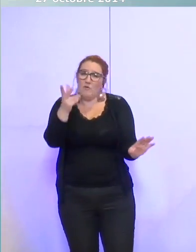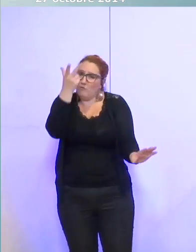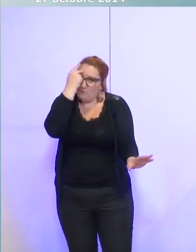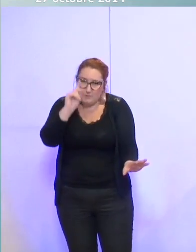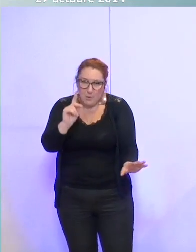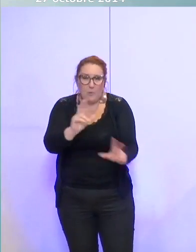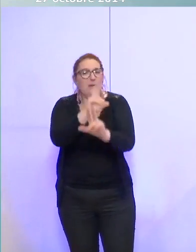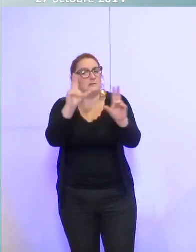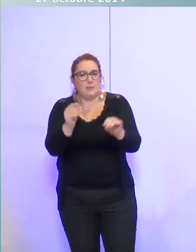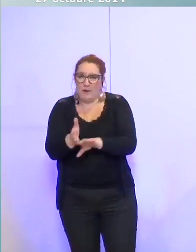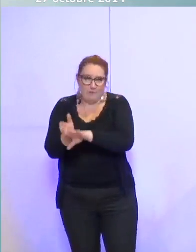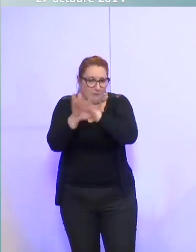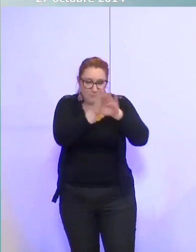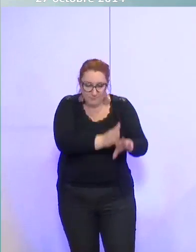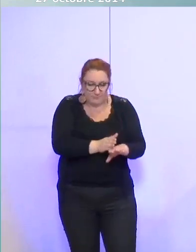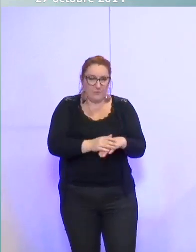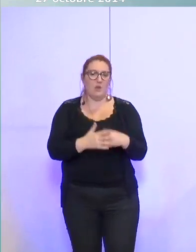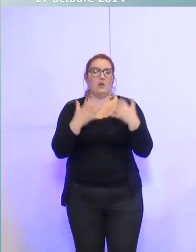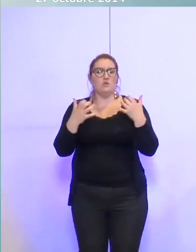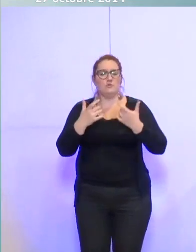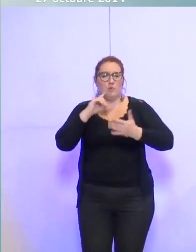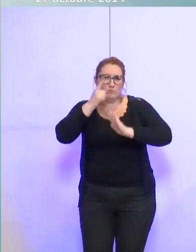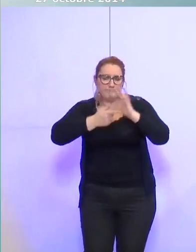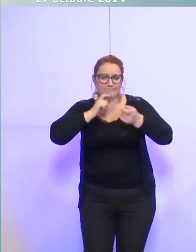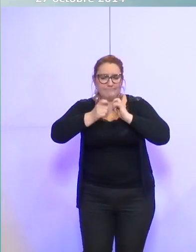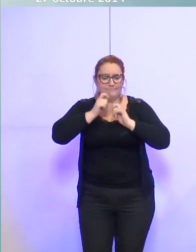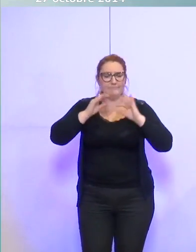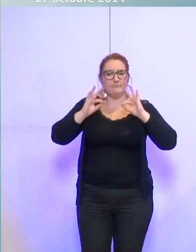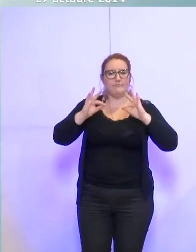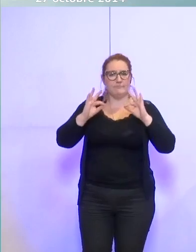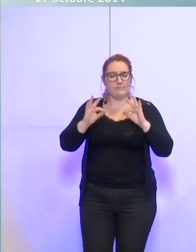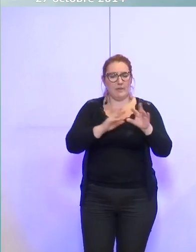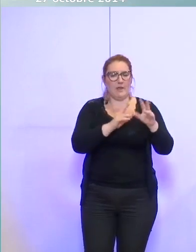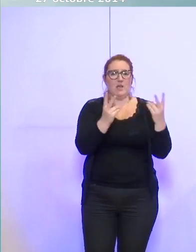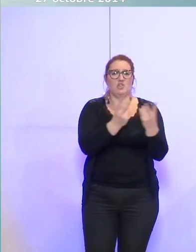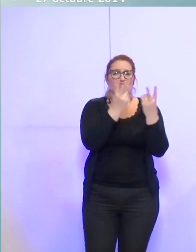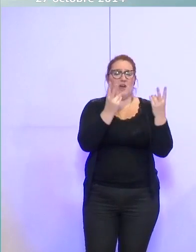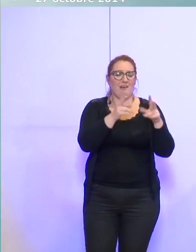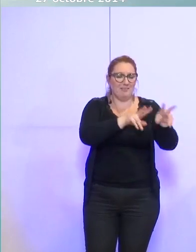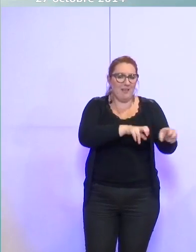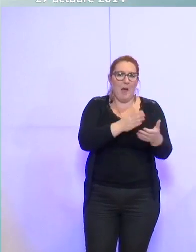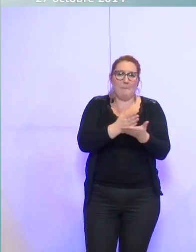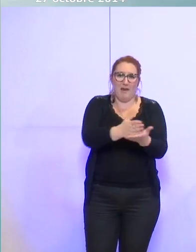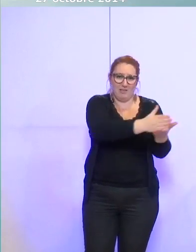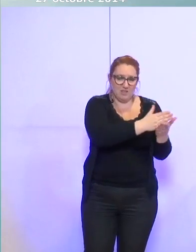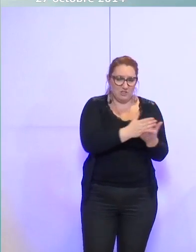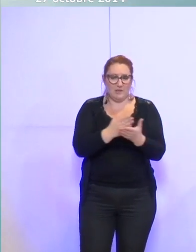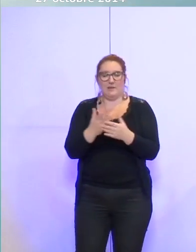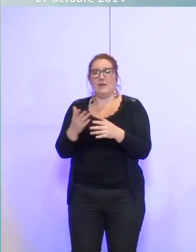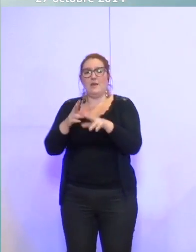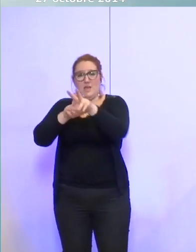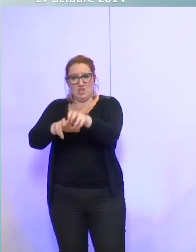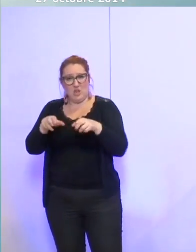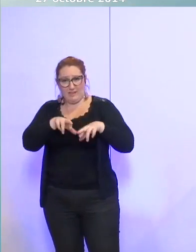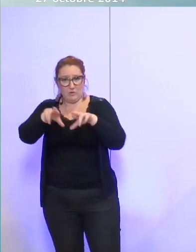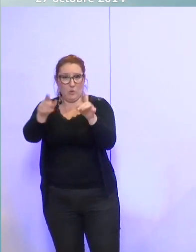là-dessus. Je voulais revenir sur la différence qu'il pouvait y avoir entre les jardins partagés et les jardins de rue. Un